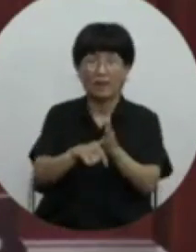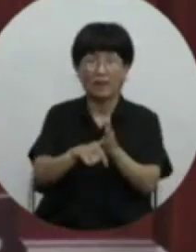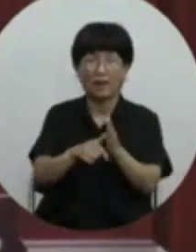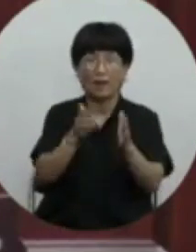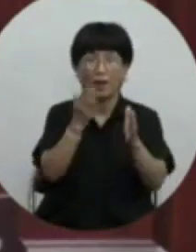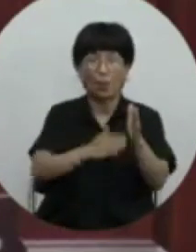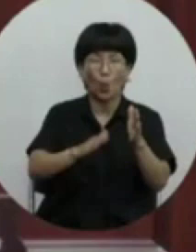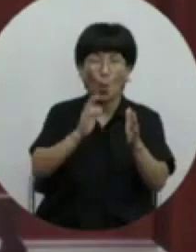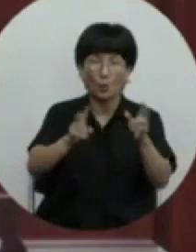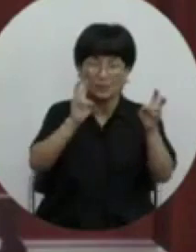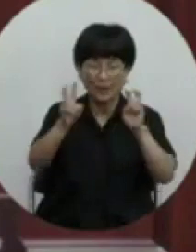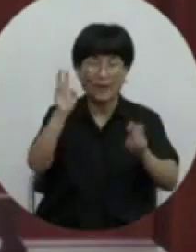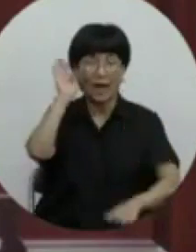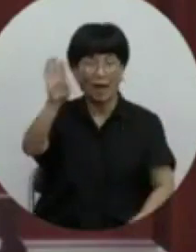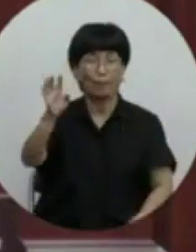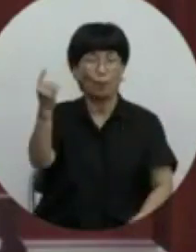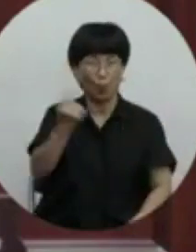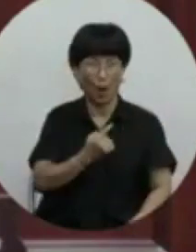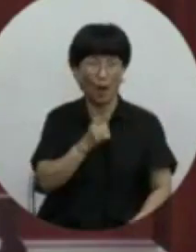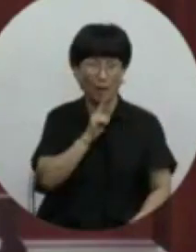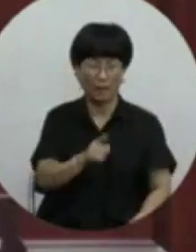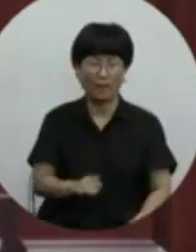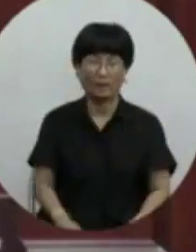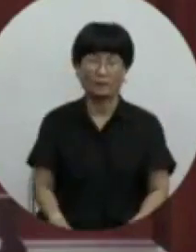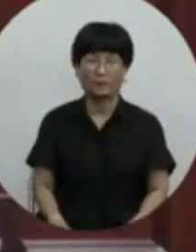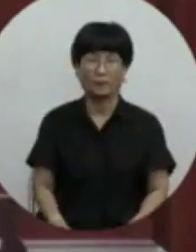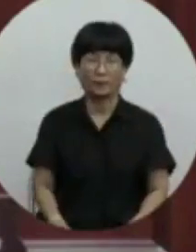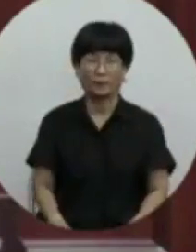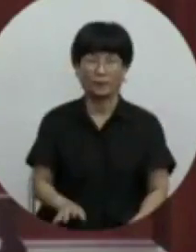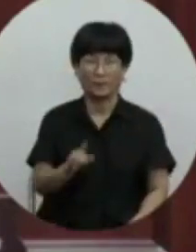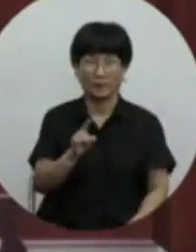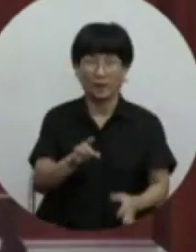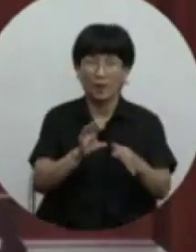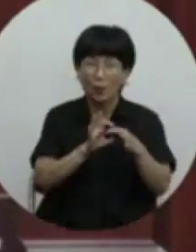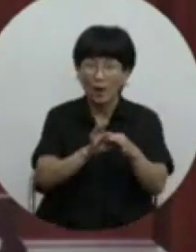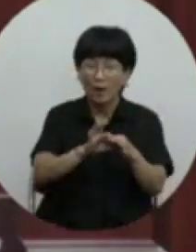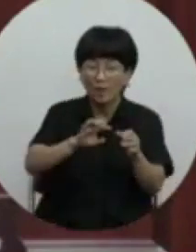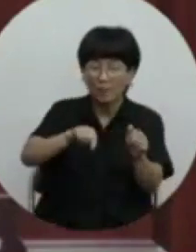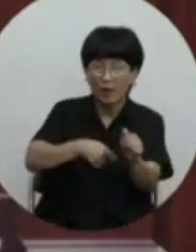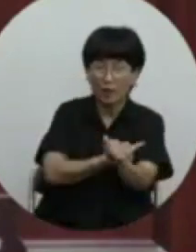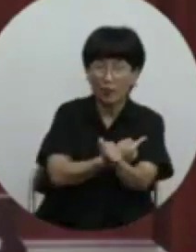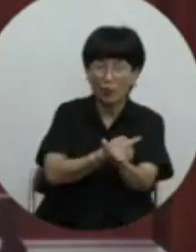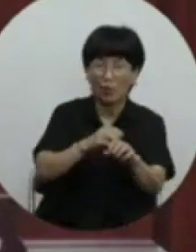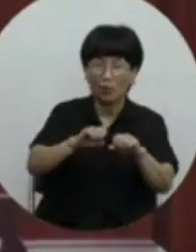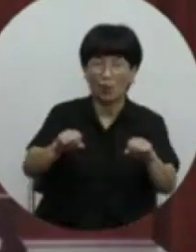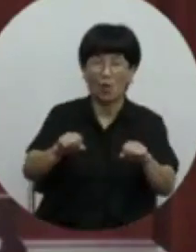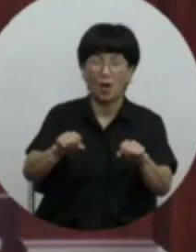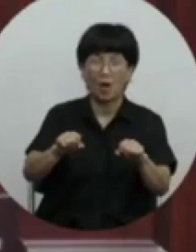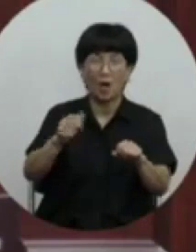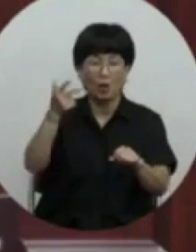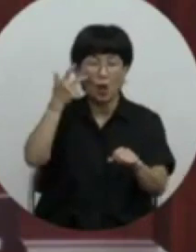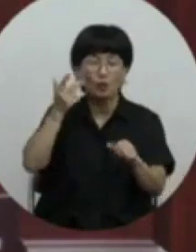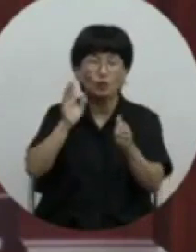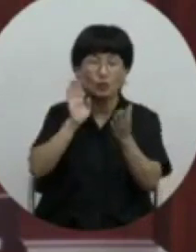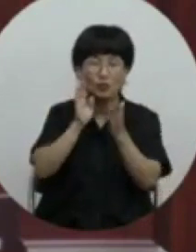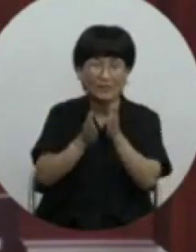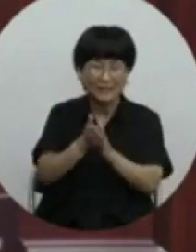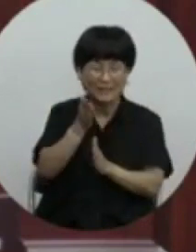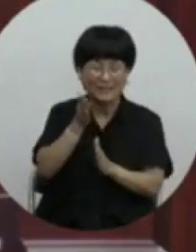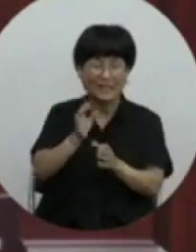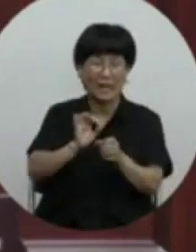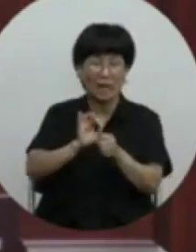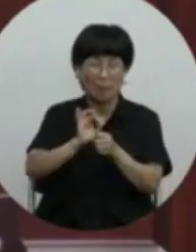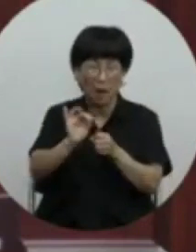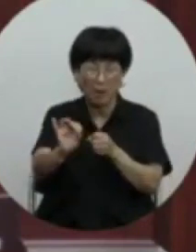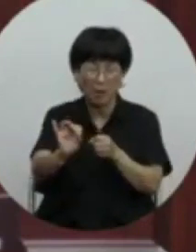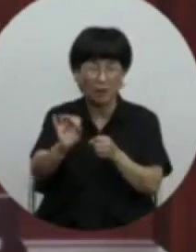생각이 됩니다. 인구 증가를 전제로 한 도시기반 시설 확충과는 별도로 여주시의 백년대계를 위해 관광 인프라를 확충하는